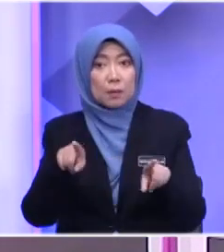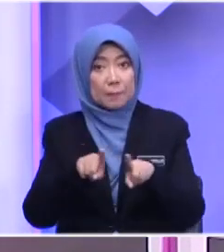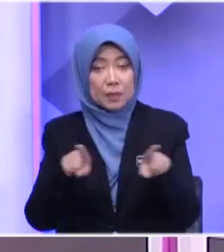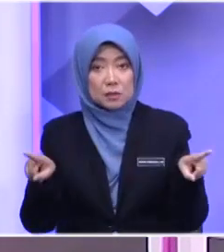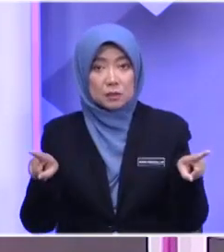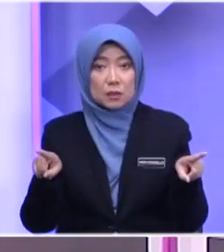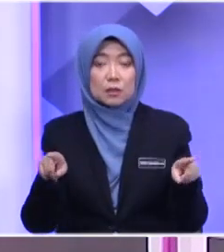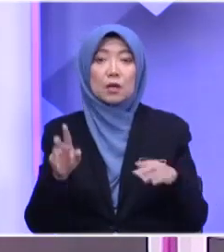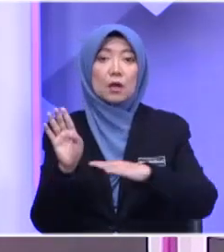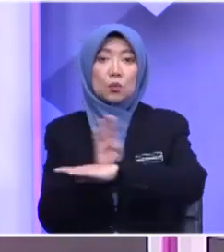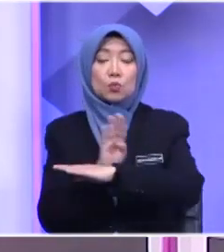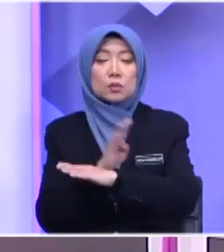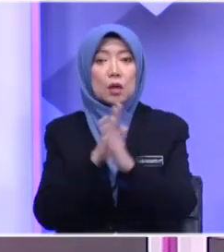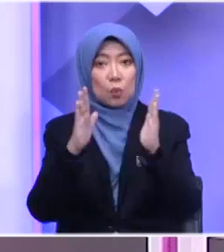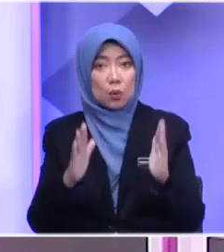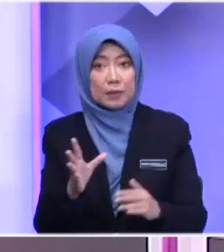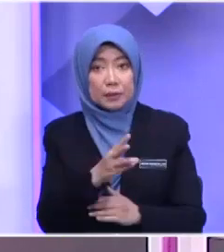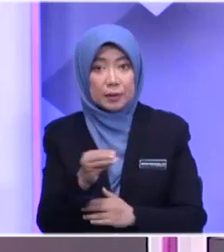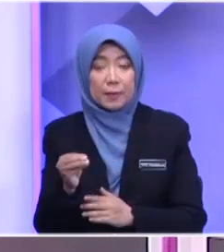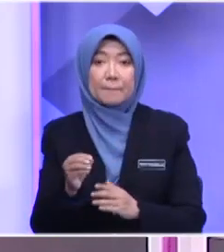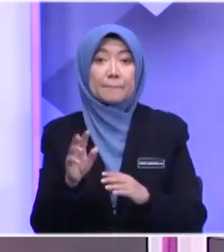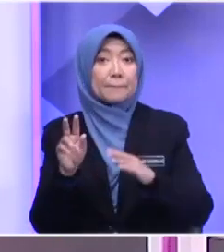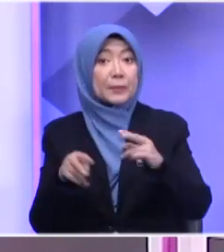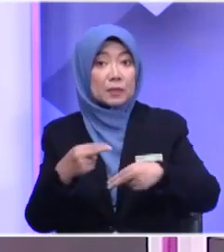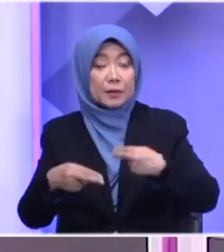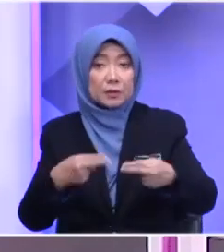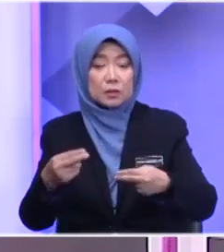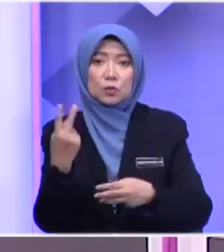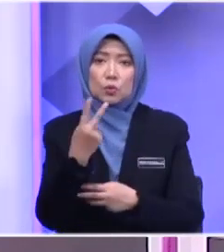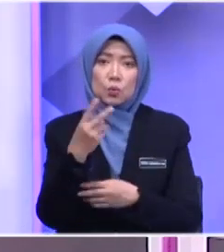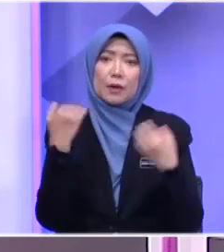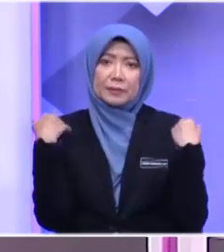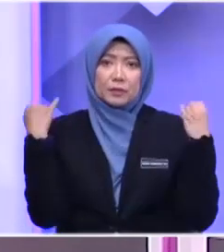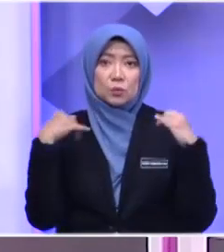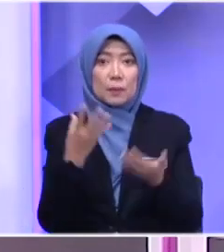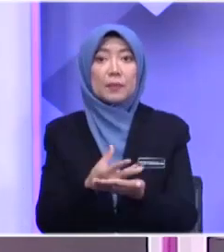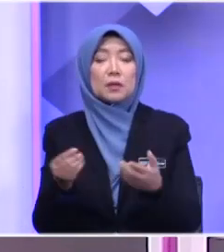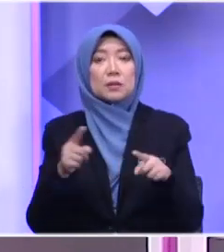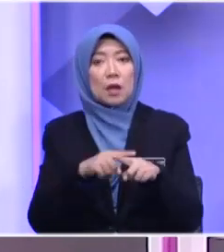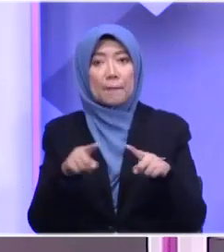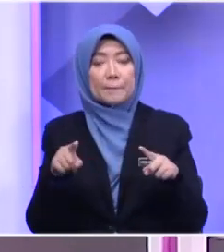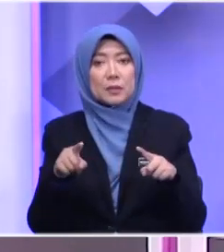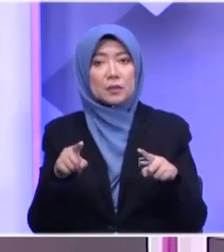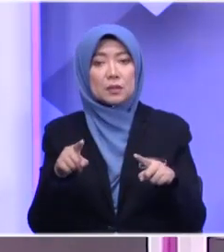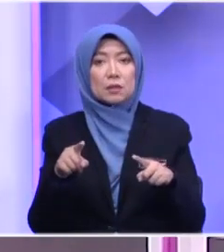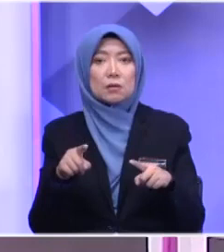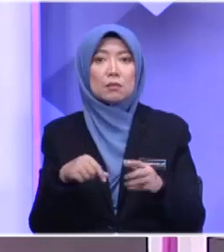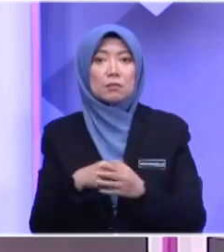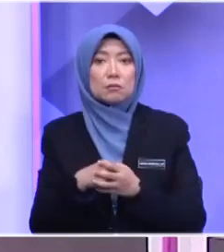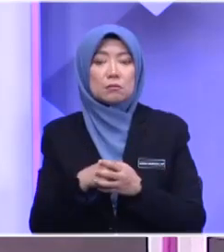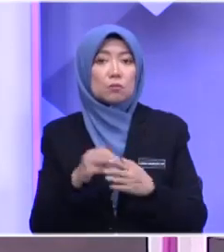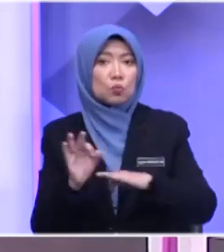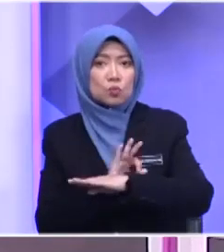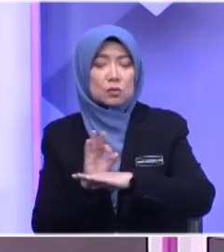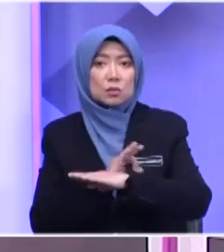peniaga keduanya jual-beli tetapi keduanya Adanya prananta pun fungsi yang berbeda sebagai lihat tadi